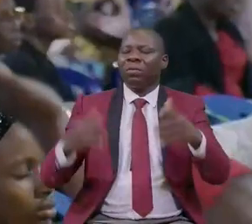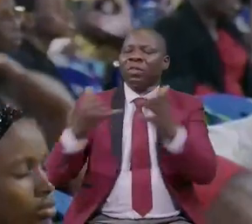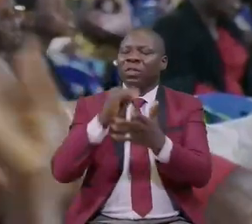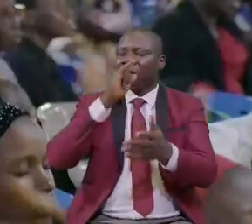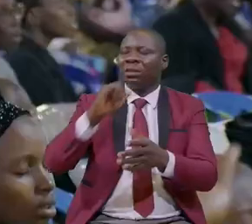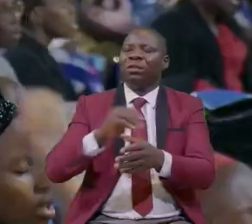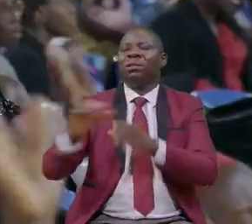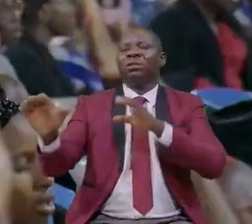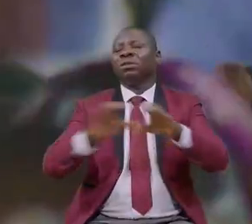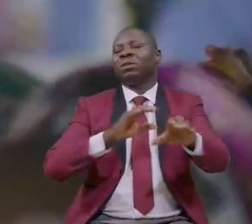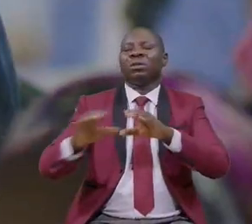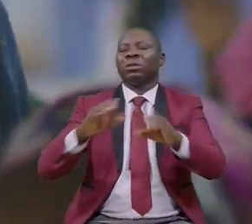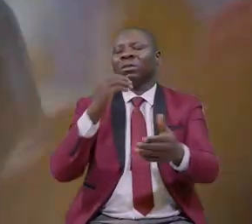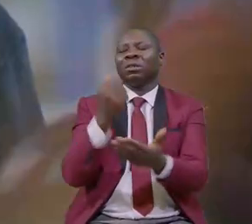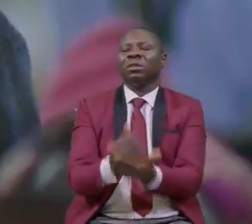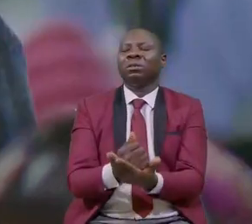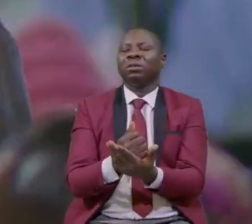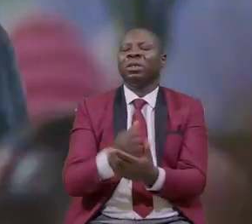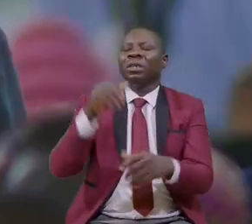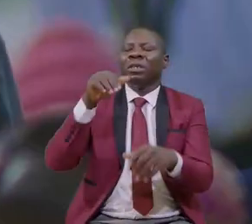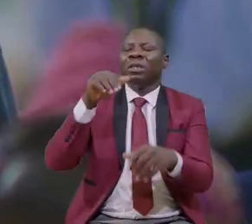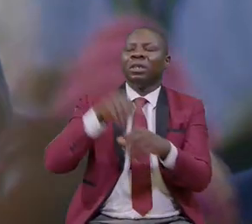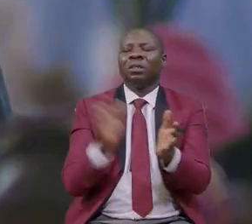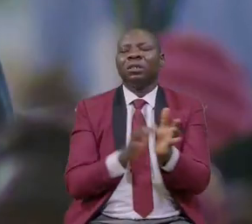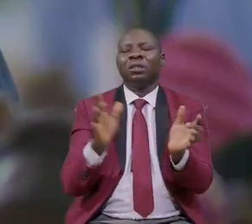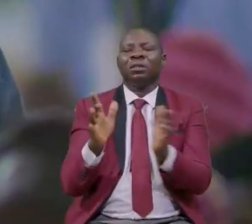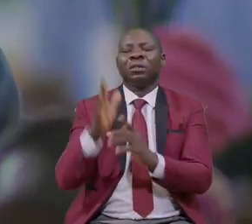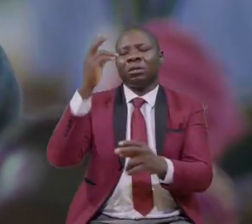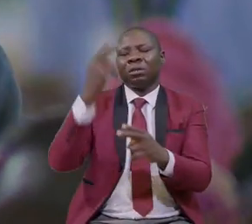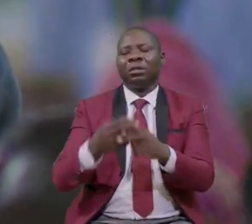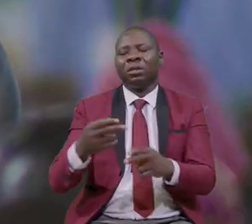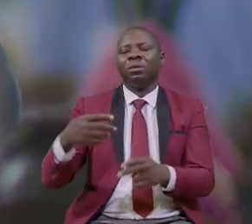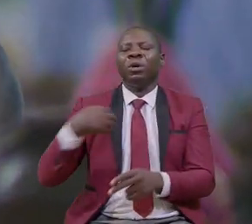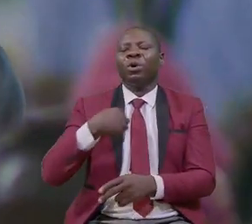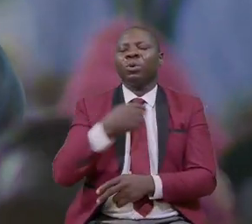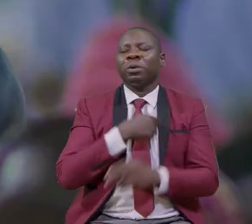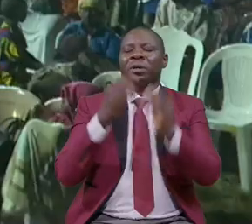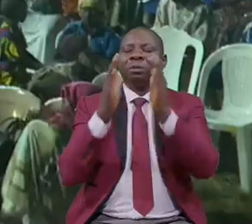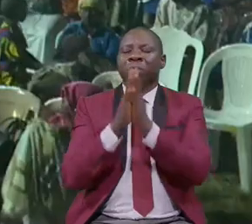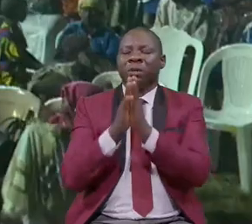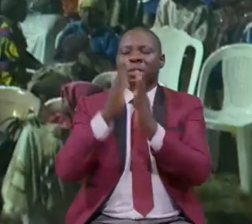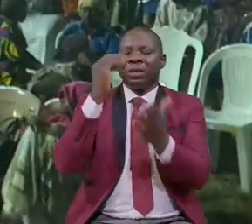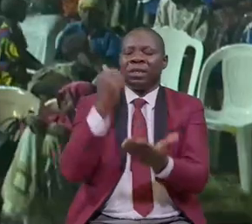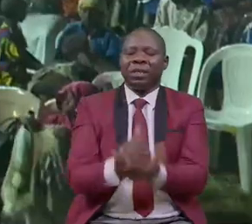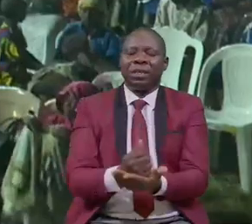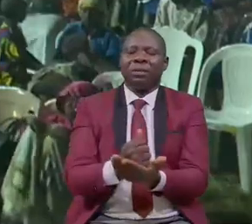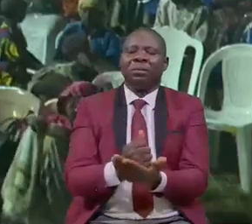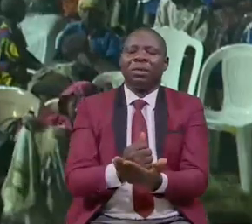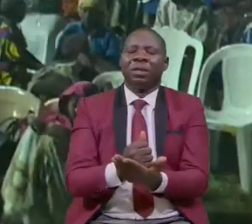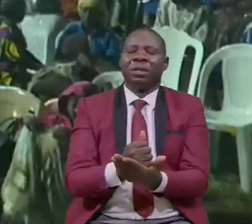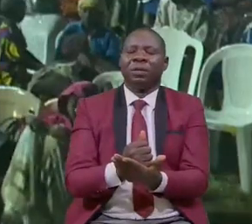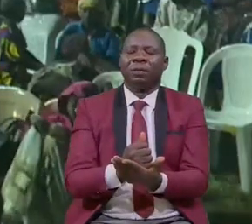C'est fait. Au nom de Jésus, nous prions.